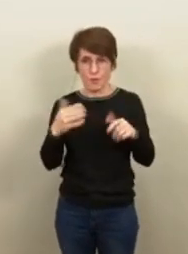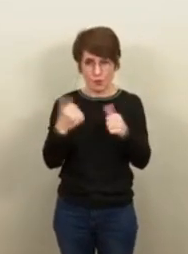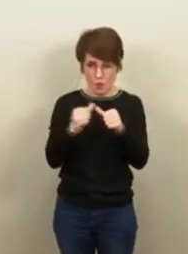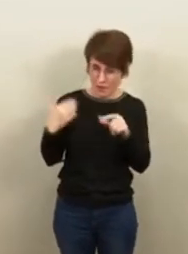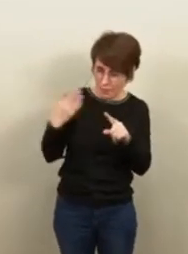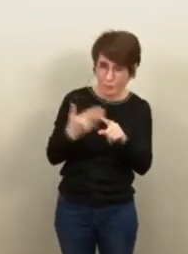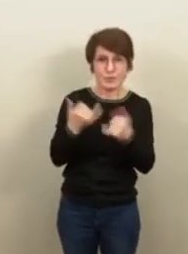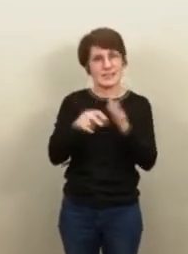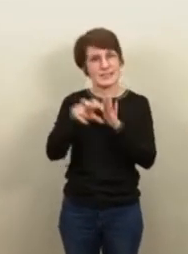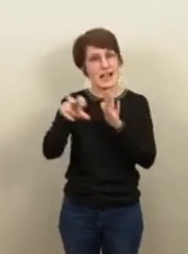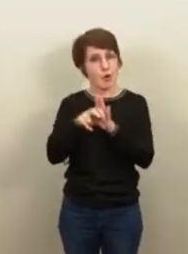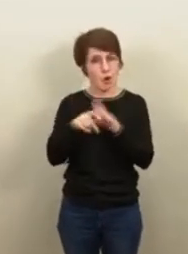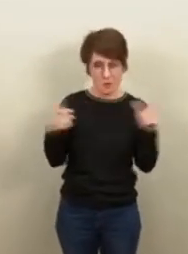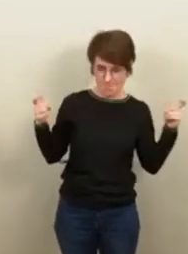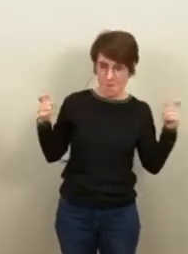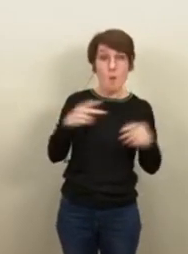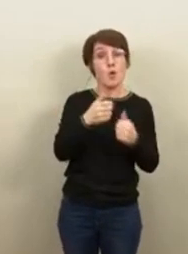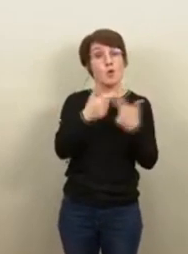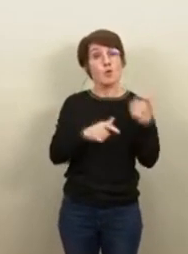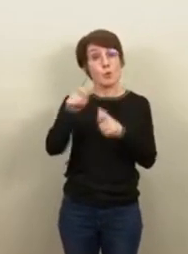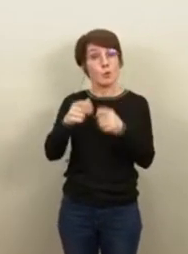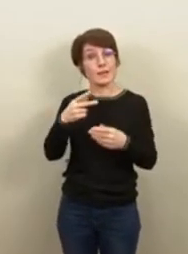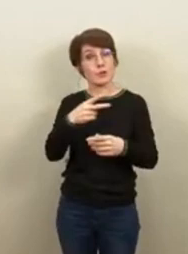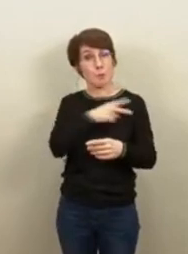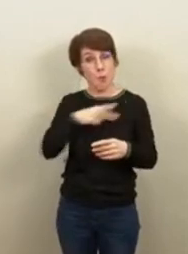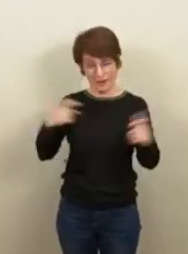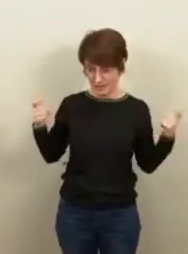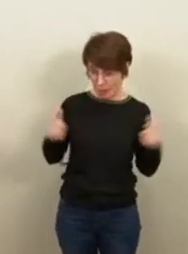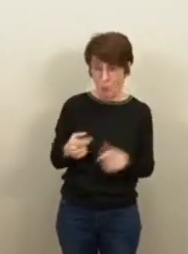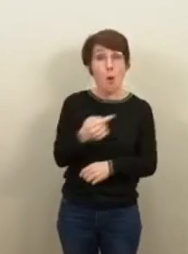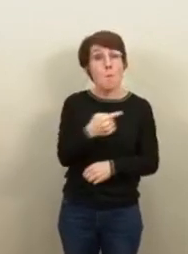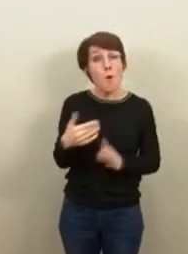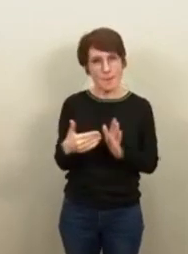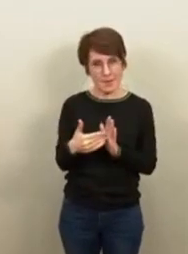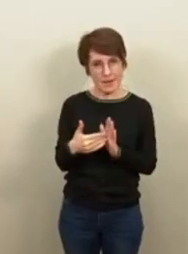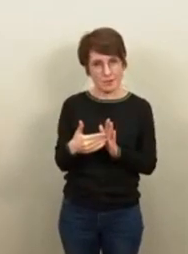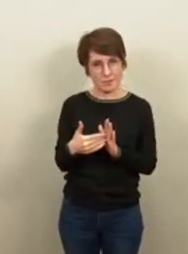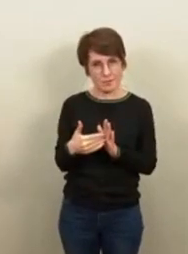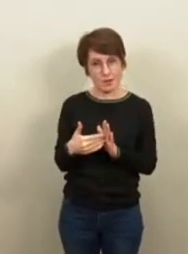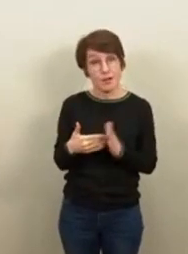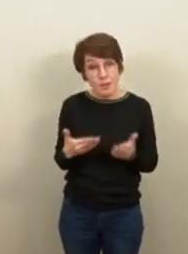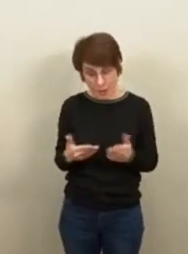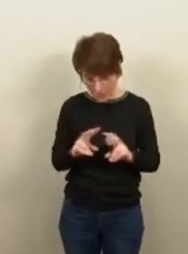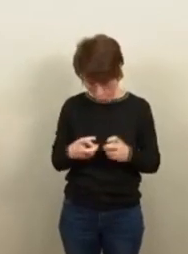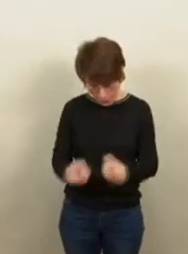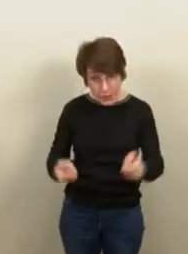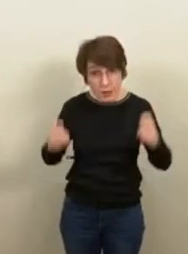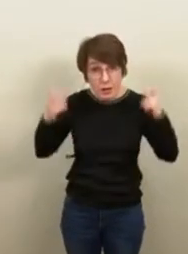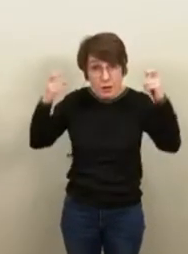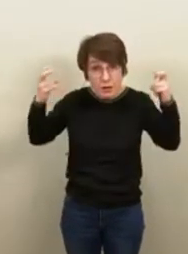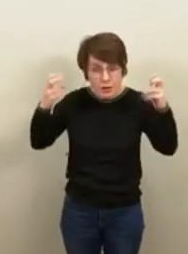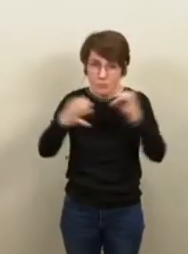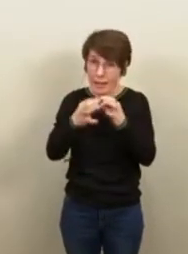Grenoble. Alors je ne sais pas comment c'est possible, mais bon. On peut imaginer qu'avec cette augmentation monstrueuse, il y aura de moins en moins